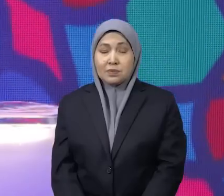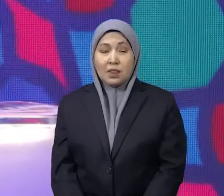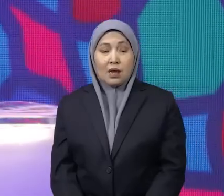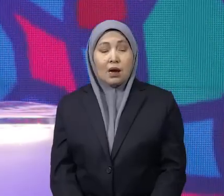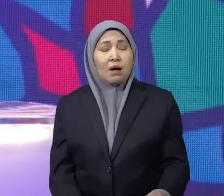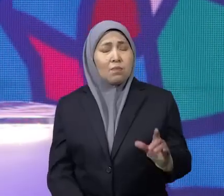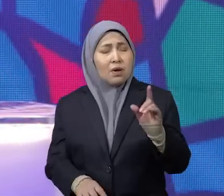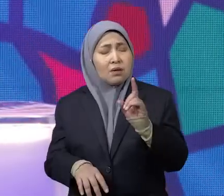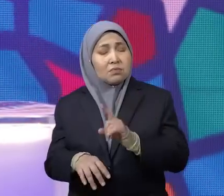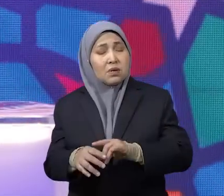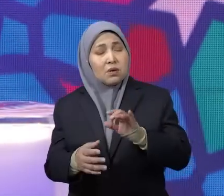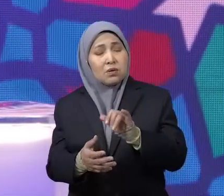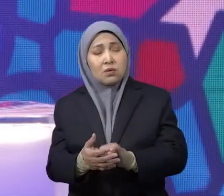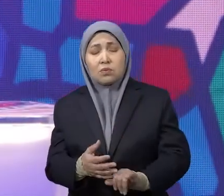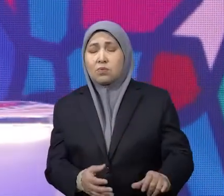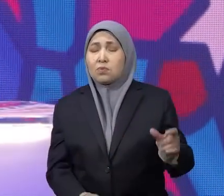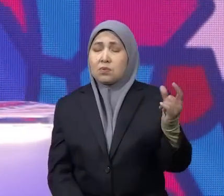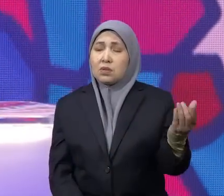هنا